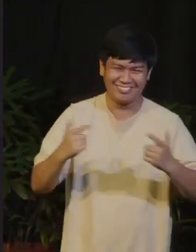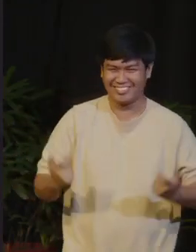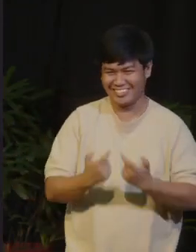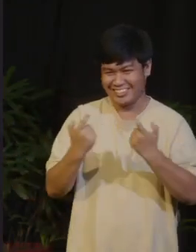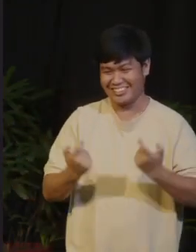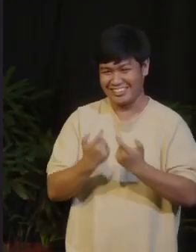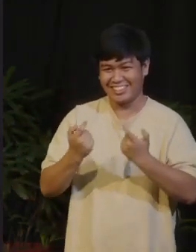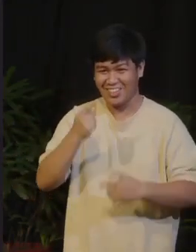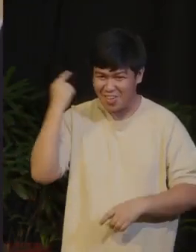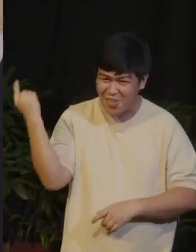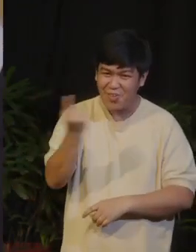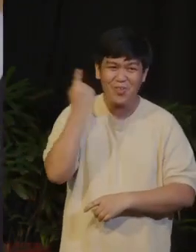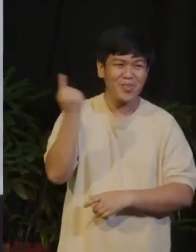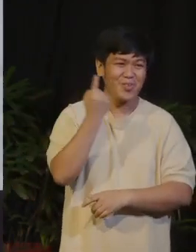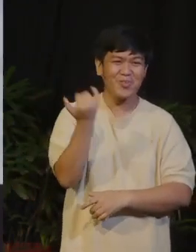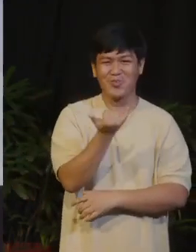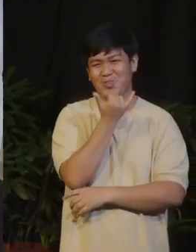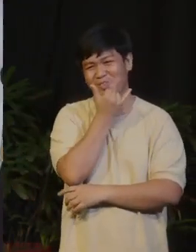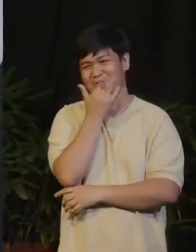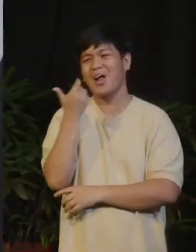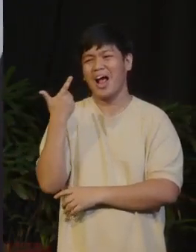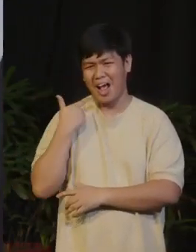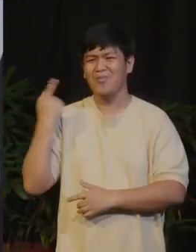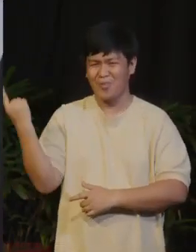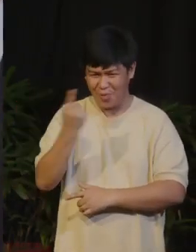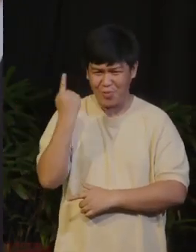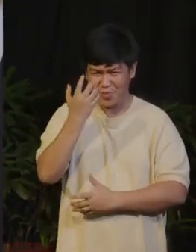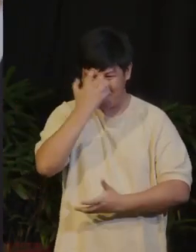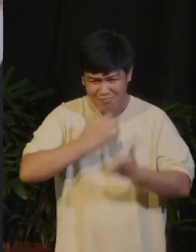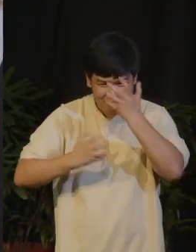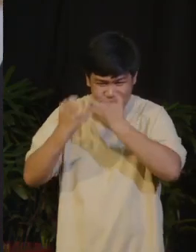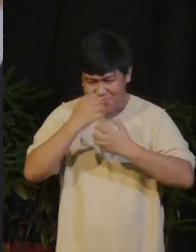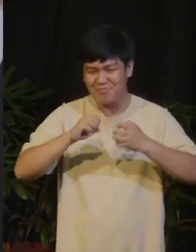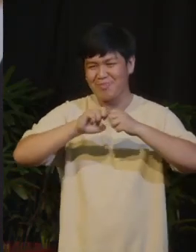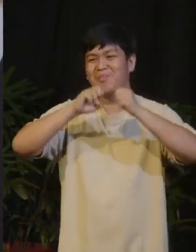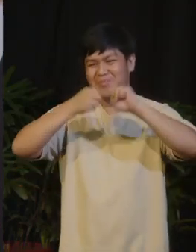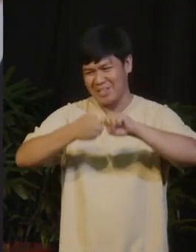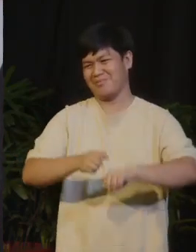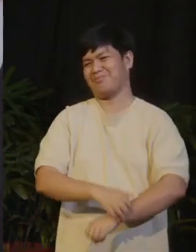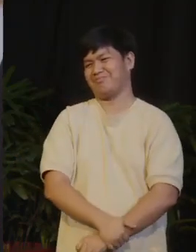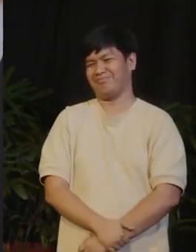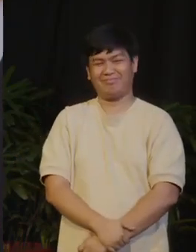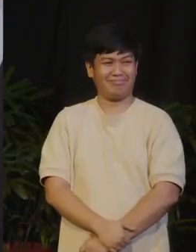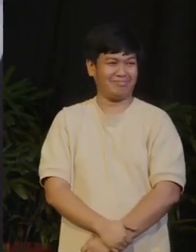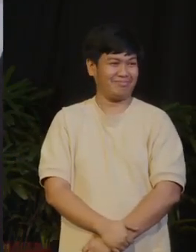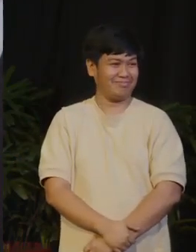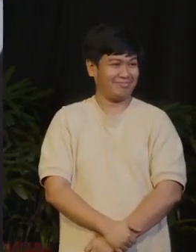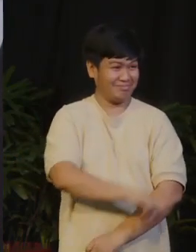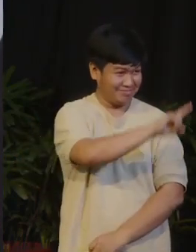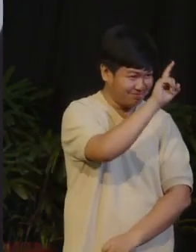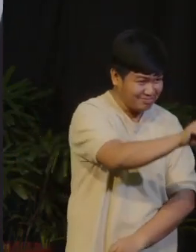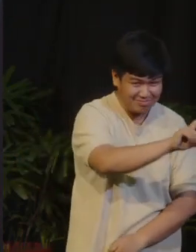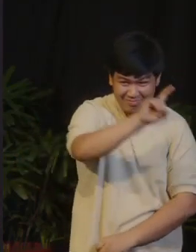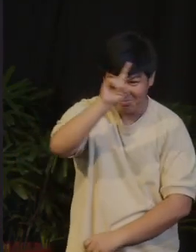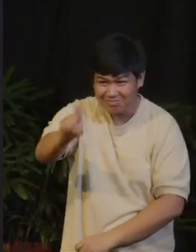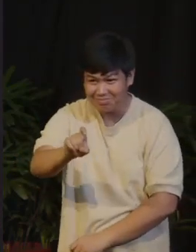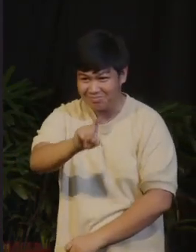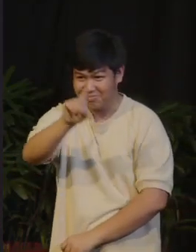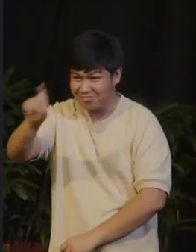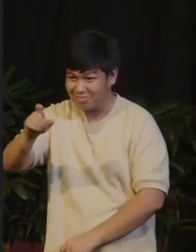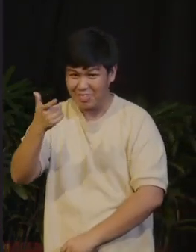isa't isa at lagi natin gagalitin ang isa't isa. Kayo ba ay